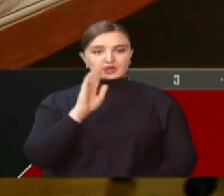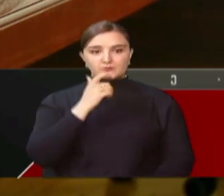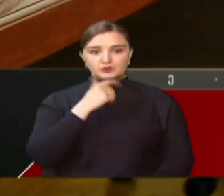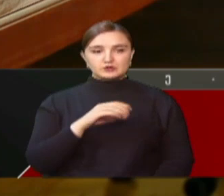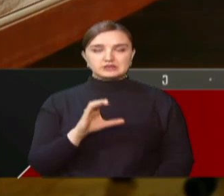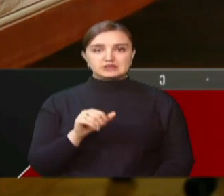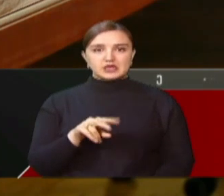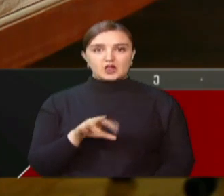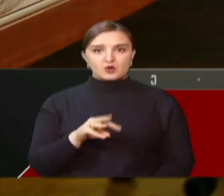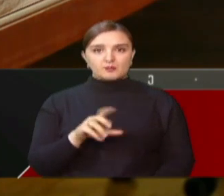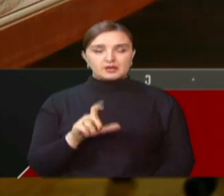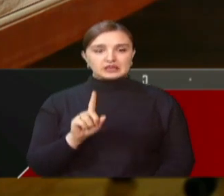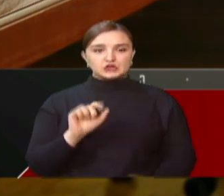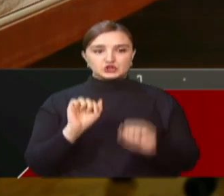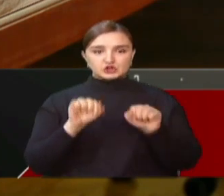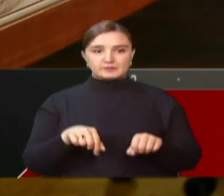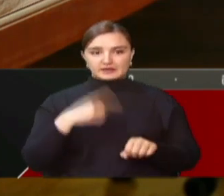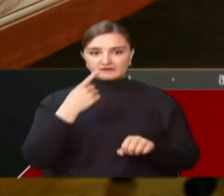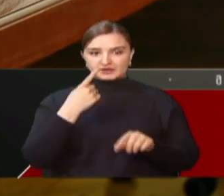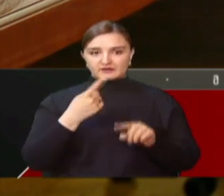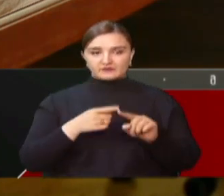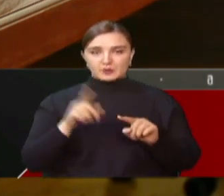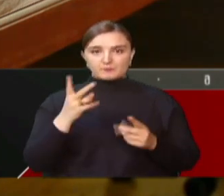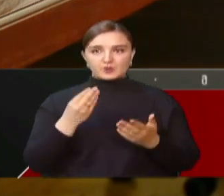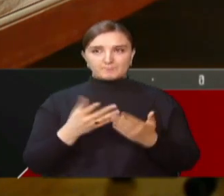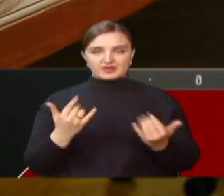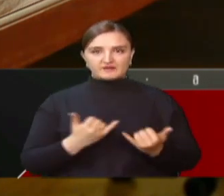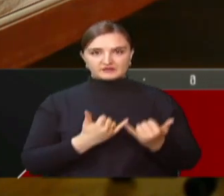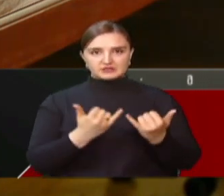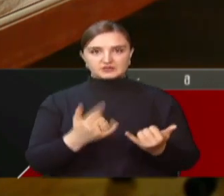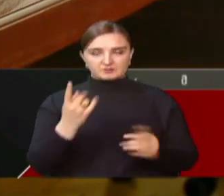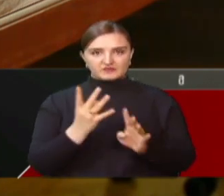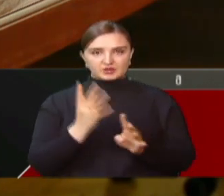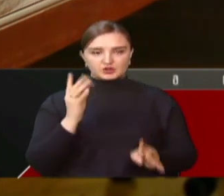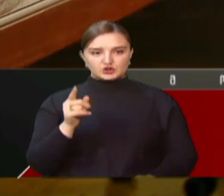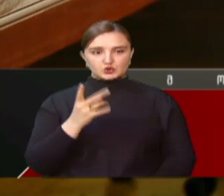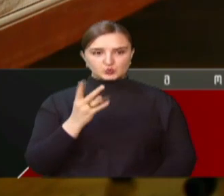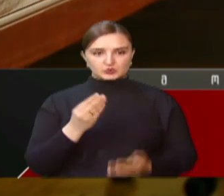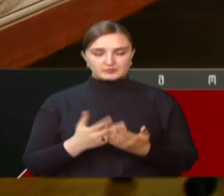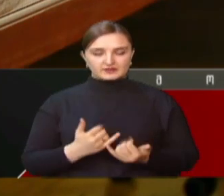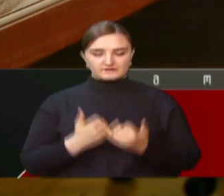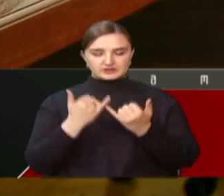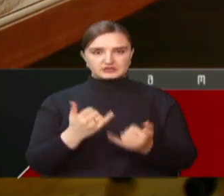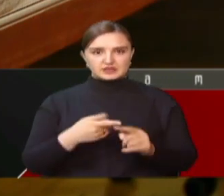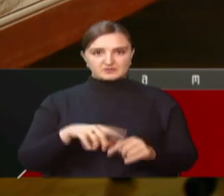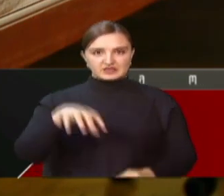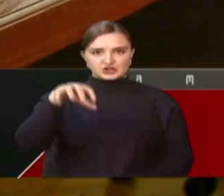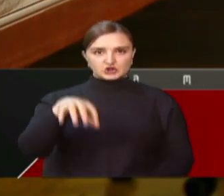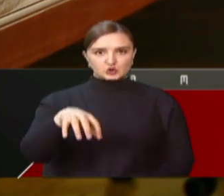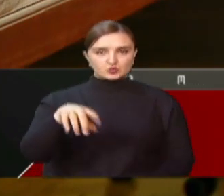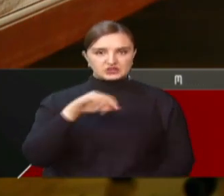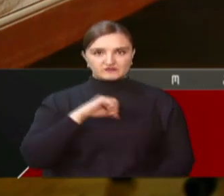სალომესთან მიმართებაში, რაც შემიძლია ვთქვა, მან პატივი უნდა სცეს უპირველეს ყოვლისა იმ ინსტიტუციას, რომელსაც